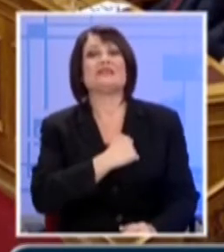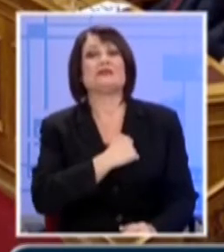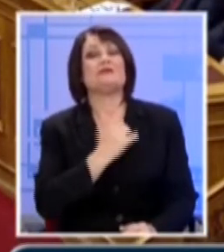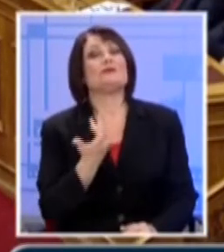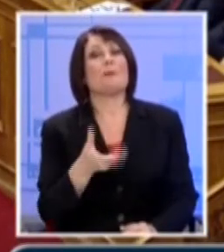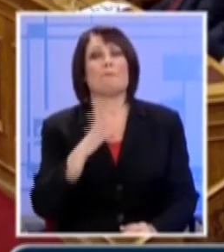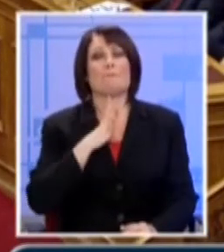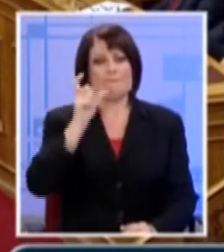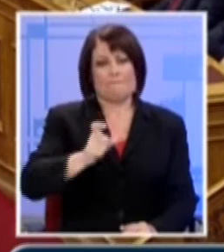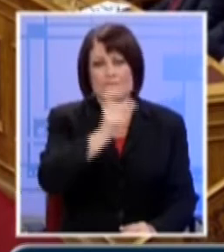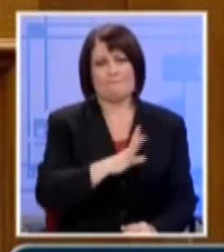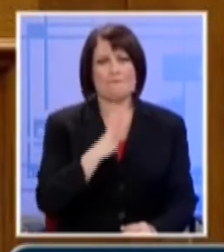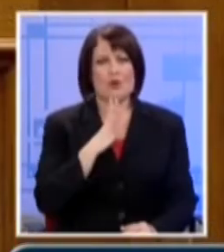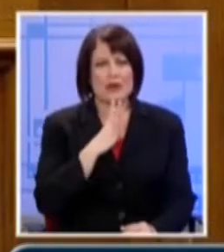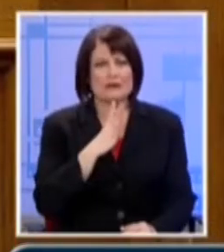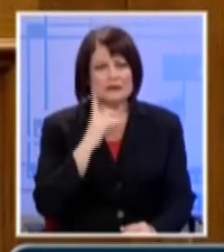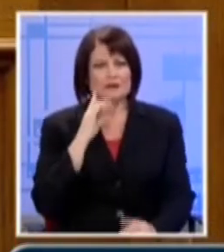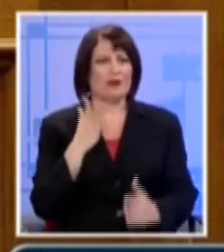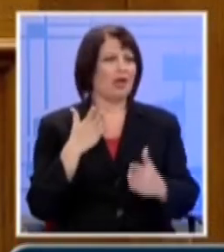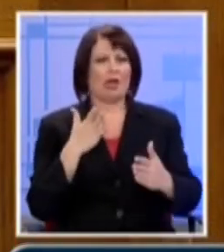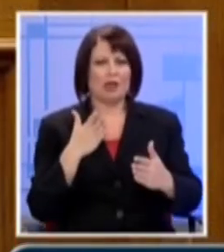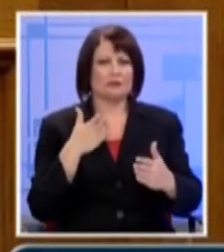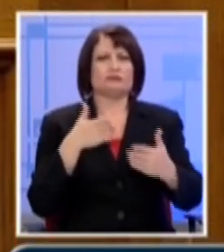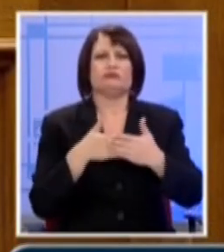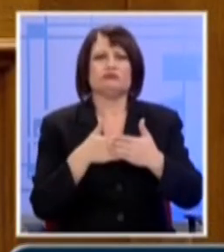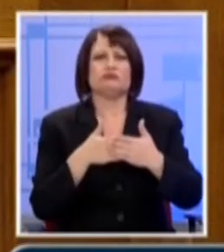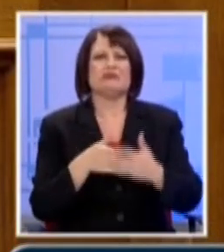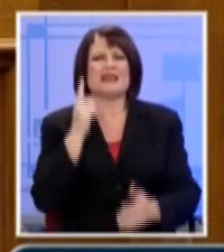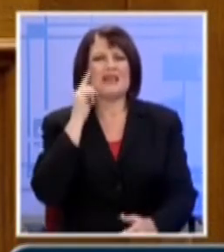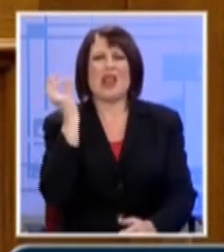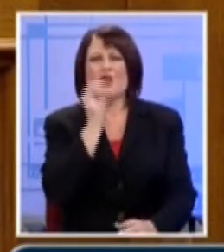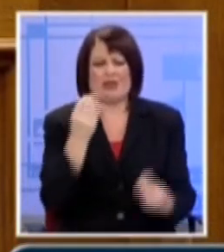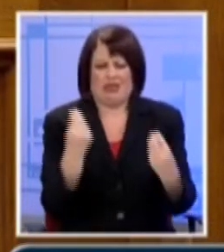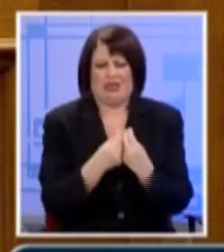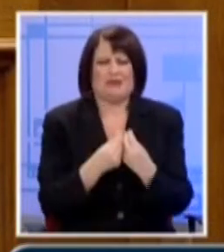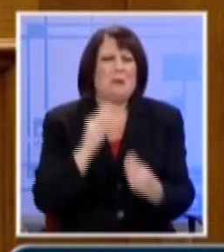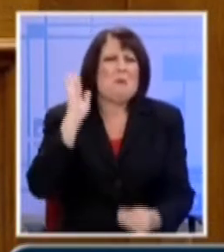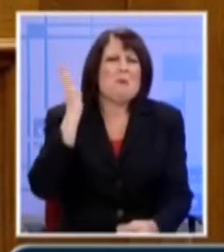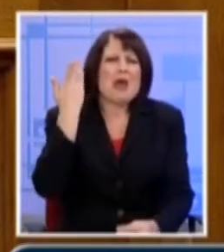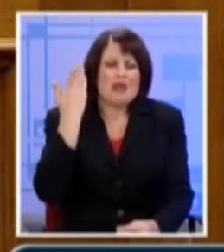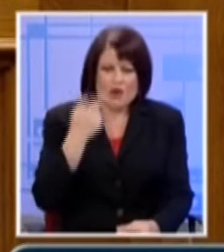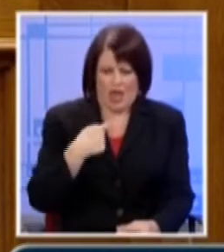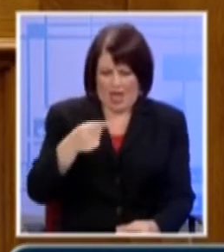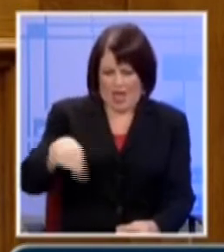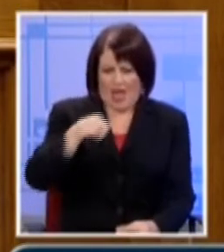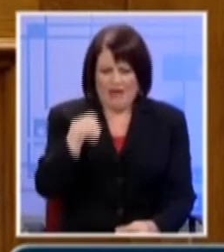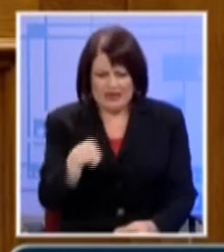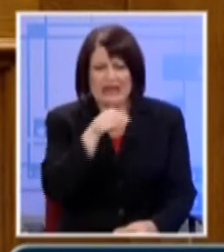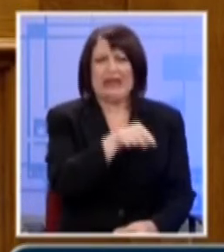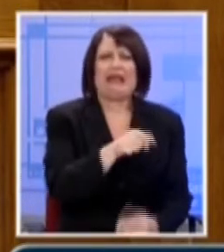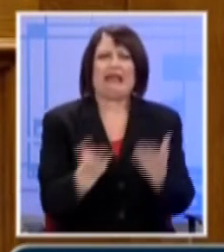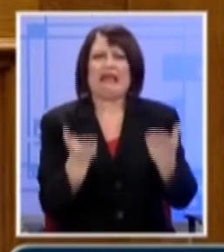ότι οι πολίτες θα εγκλωβιστούν σε ξαπερασμένες λογικές, ή αυτοί ή εμείς, σε